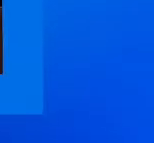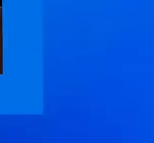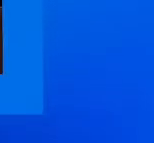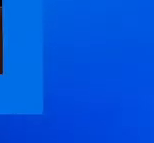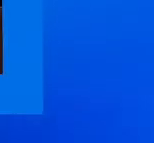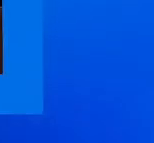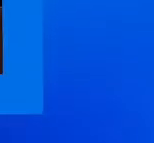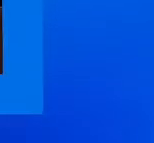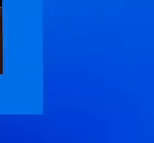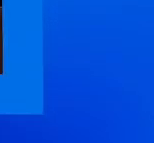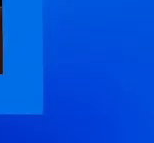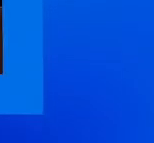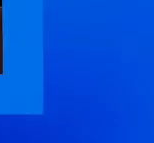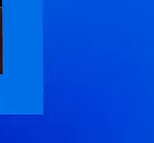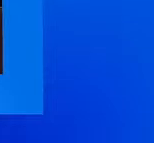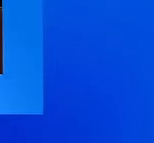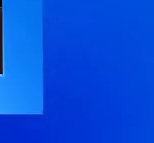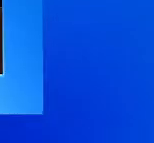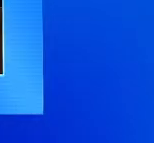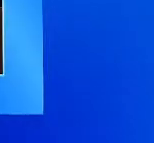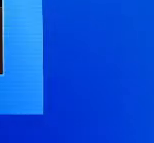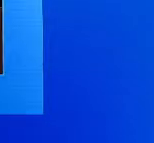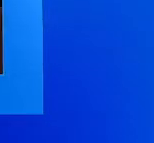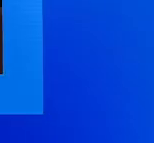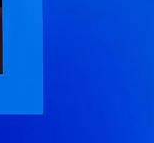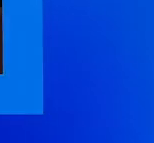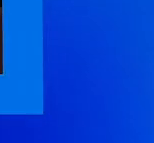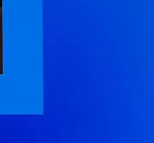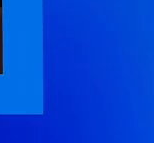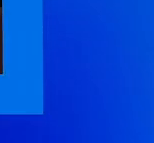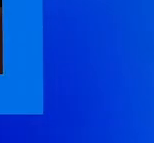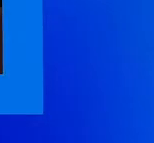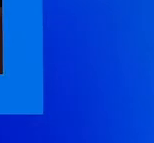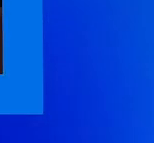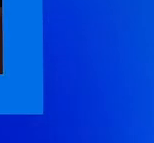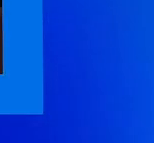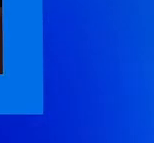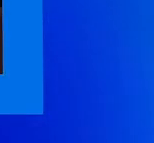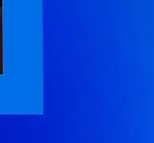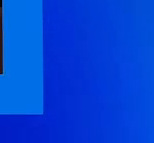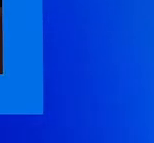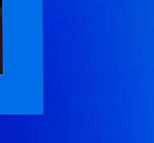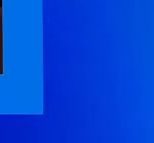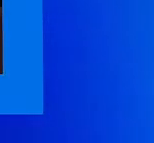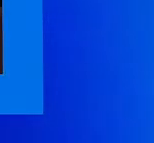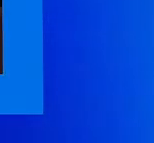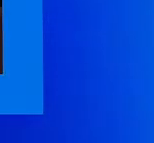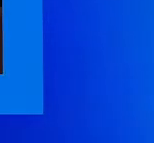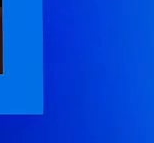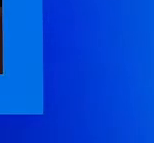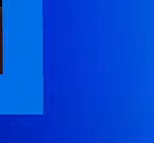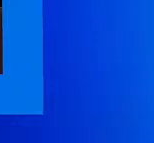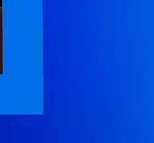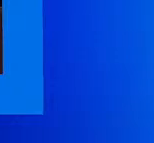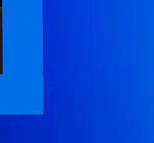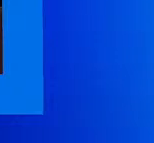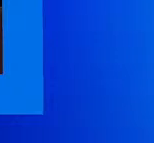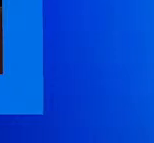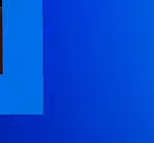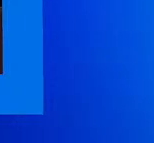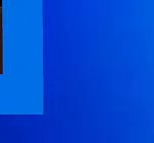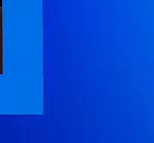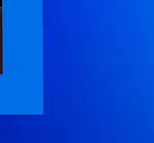Jésus l'éternel vous donnera des paroles confortables au nom puissant de